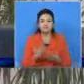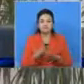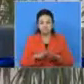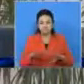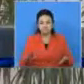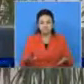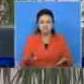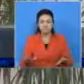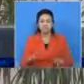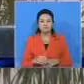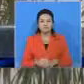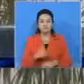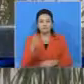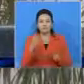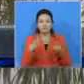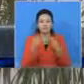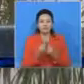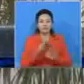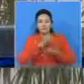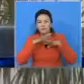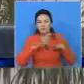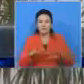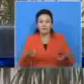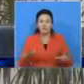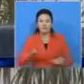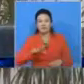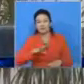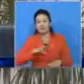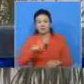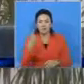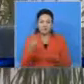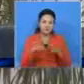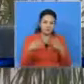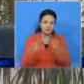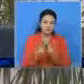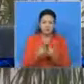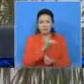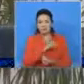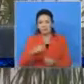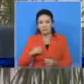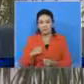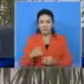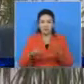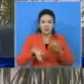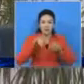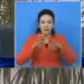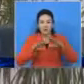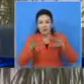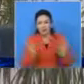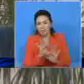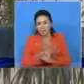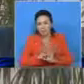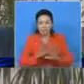балаларды, бір отбасы көп балалы отбасы болатын болса, бір отбасы өзіміздің мына қол өнерге